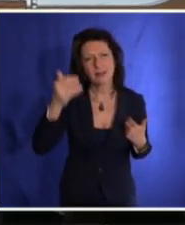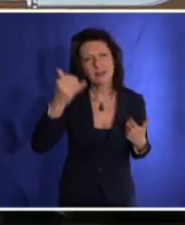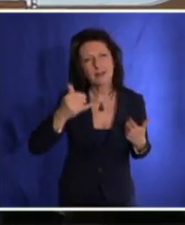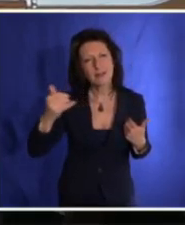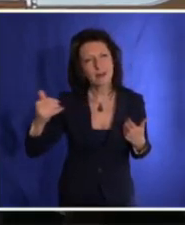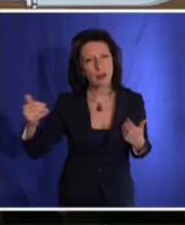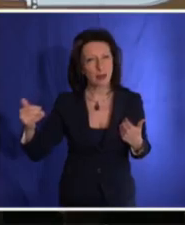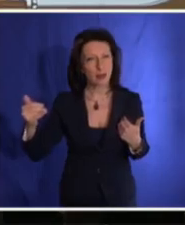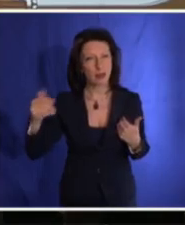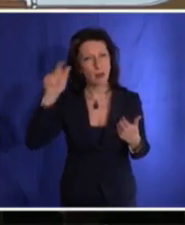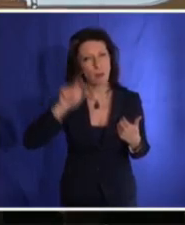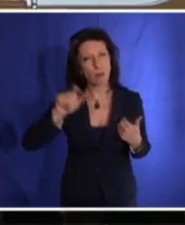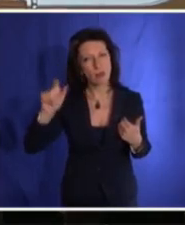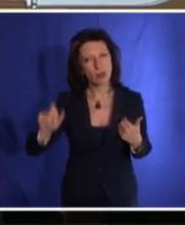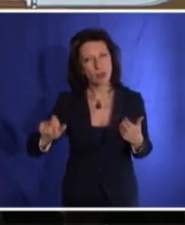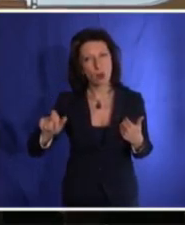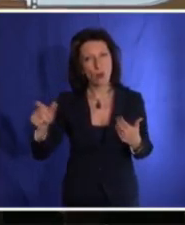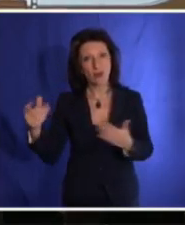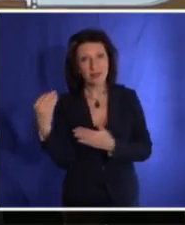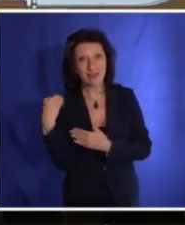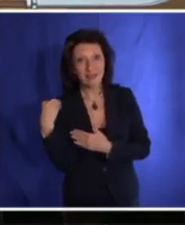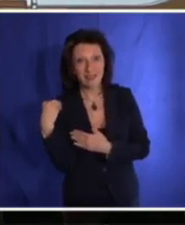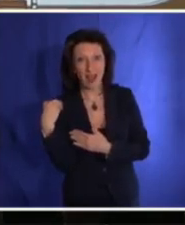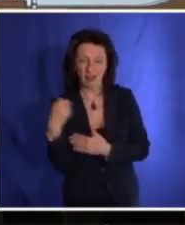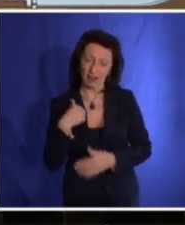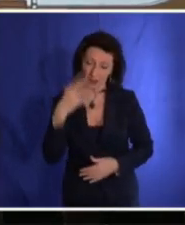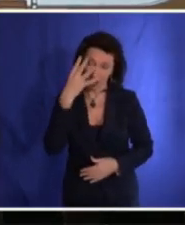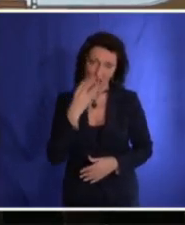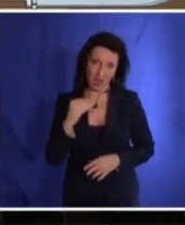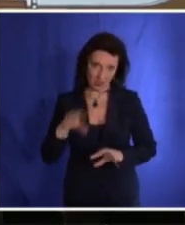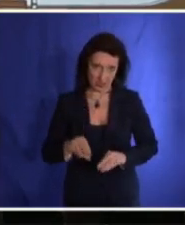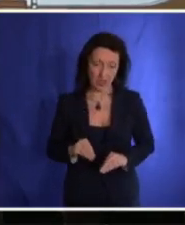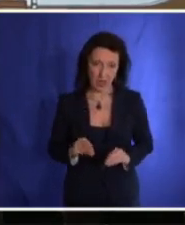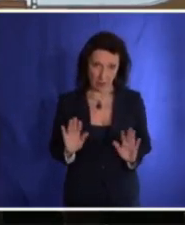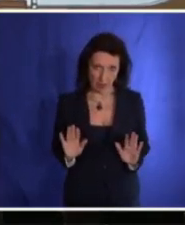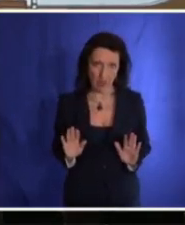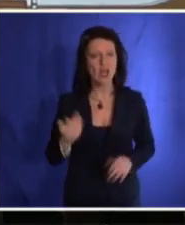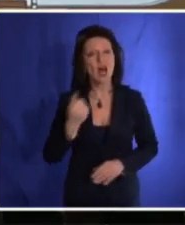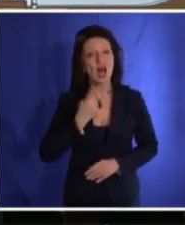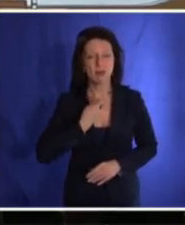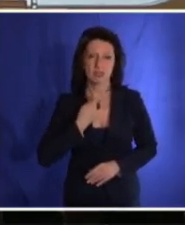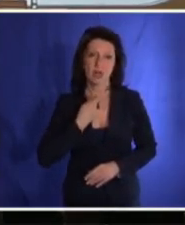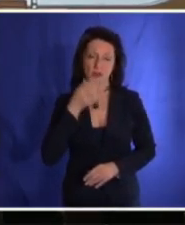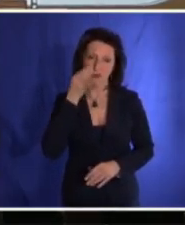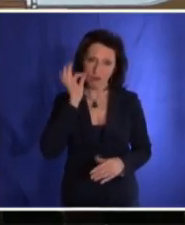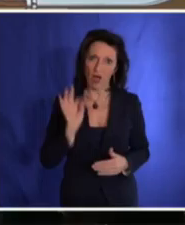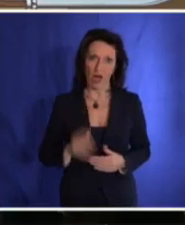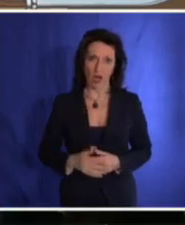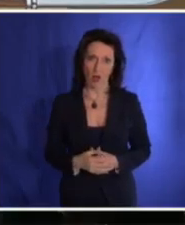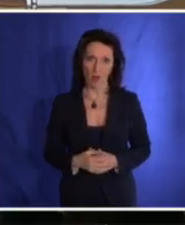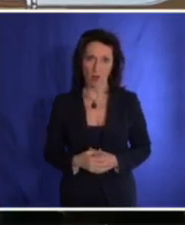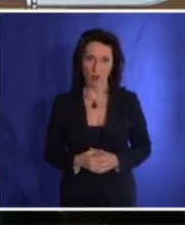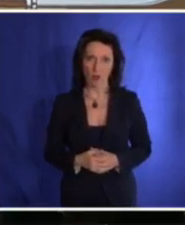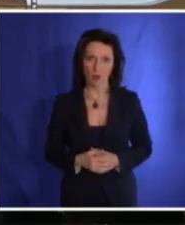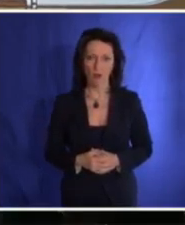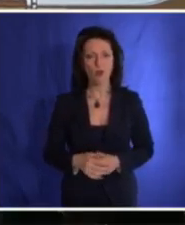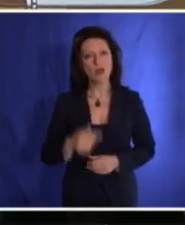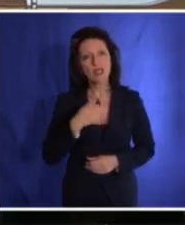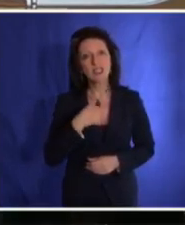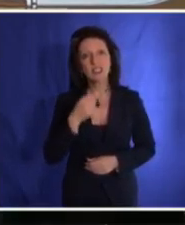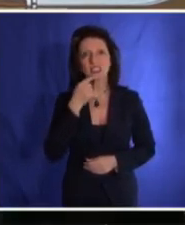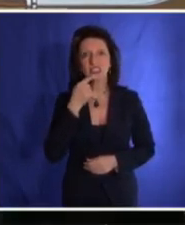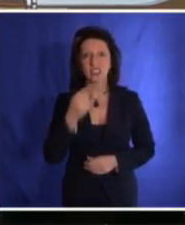Einzelnen sehr ernst. Aber erstens sage ich als Frau, dass eine Diskussion um